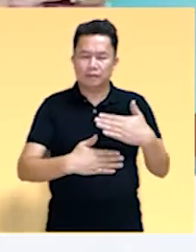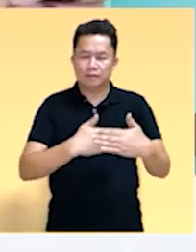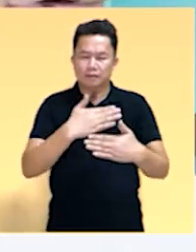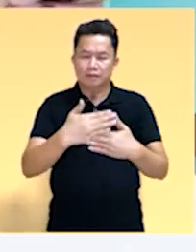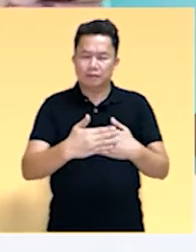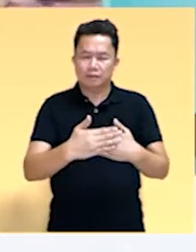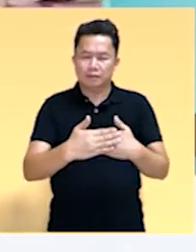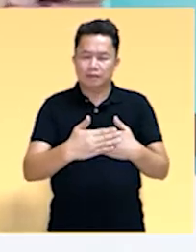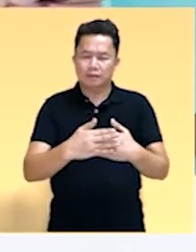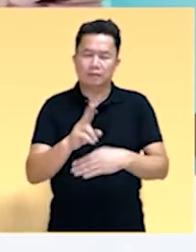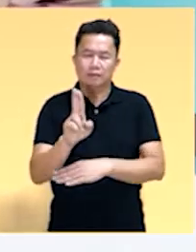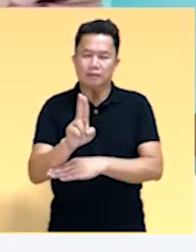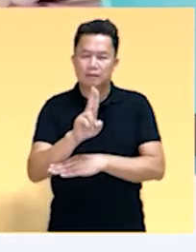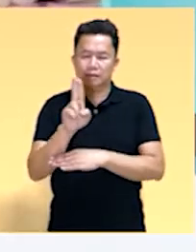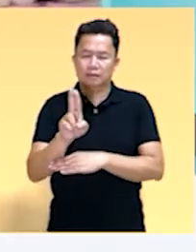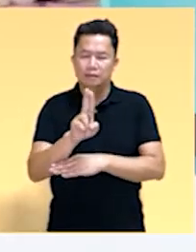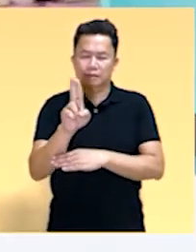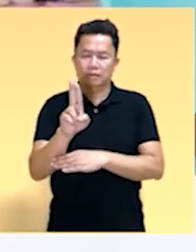natin gamitin?